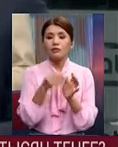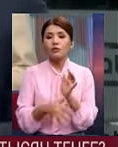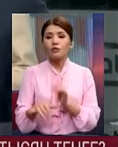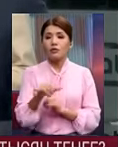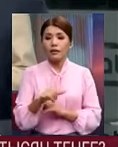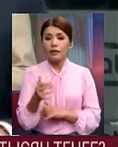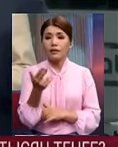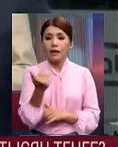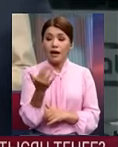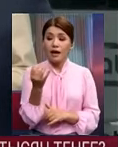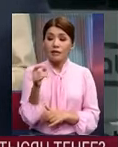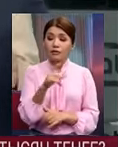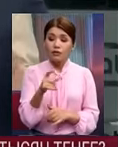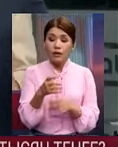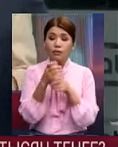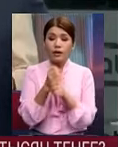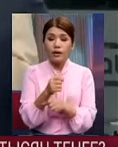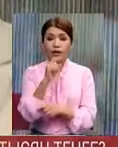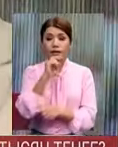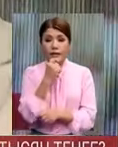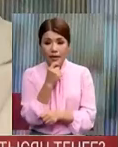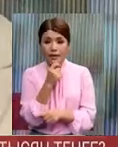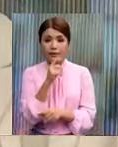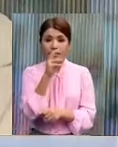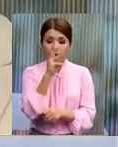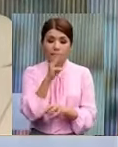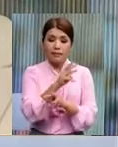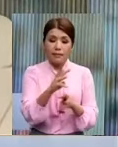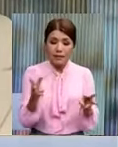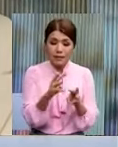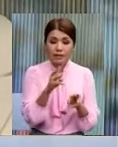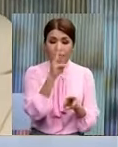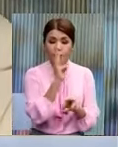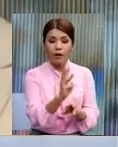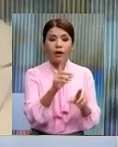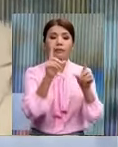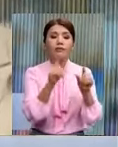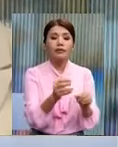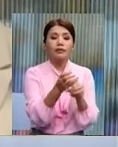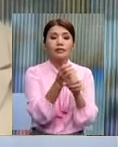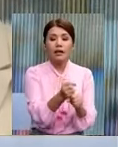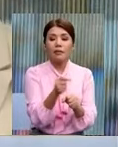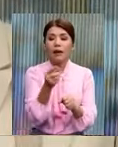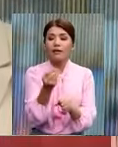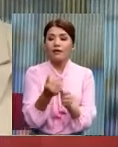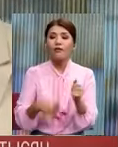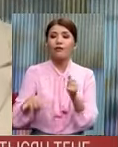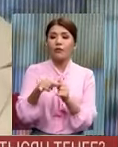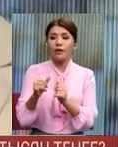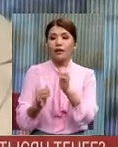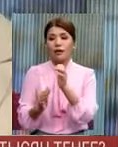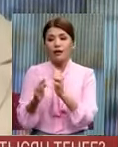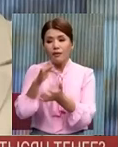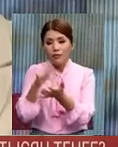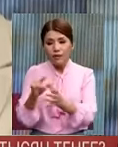Да, Дмитрий, автор петиции требует сэкономленные деньги зарплат министров направить на льготное жилье, надбавки к соцпособиям, озеленение